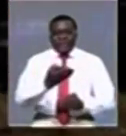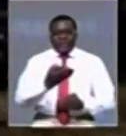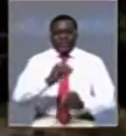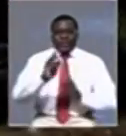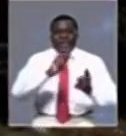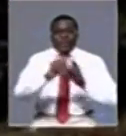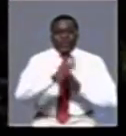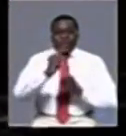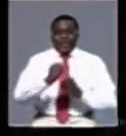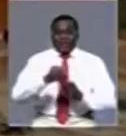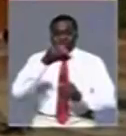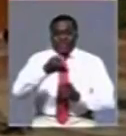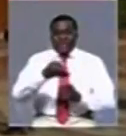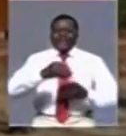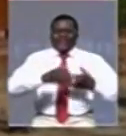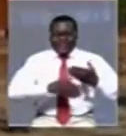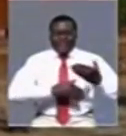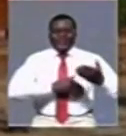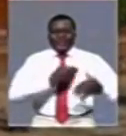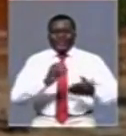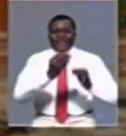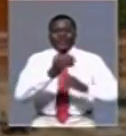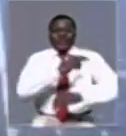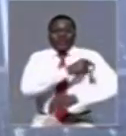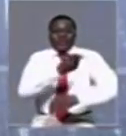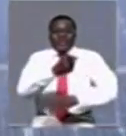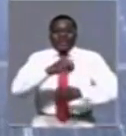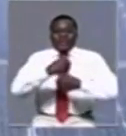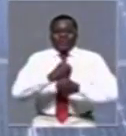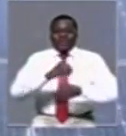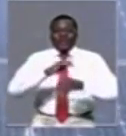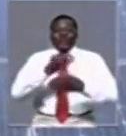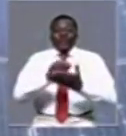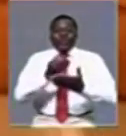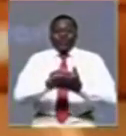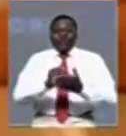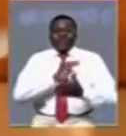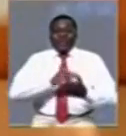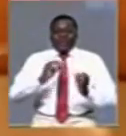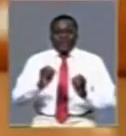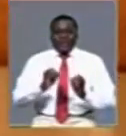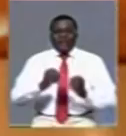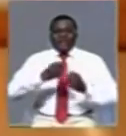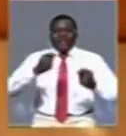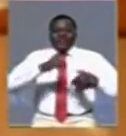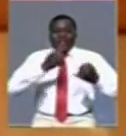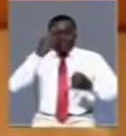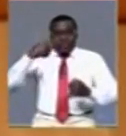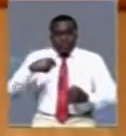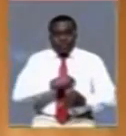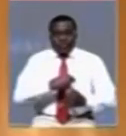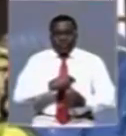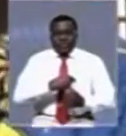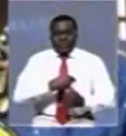Les populations de Yébessi jubilent devant ce dispensaire réalisé sur fonds FADEC non affecté. C'est une grande joie pour nous.